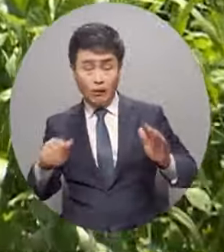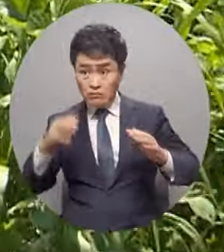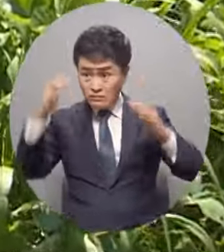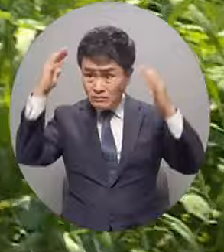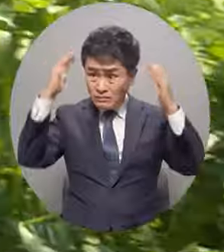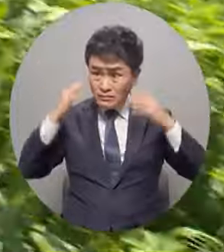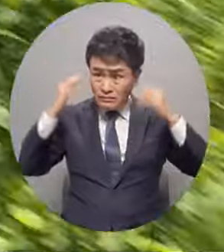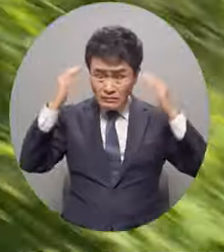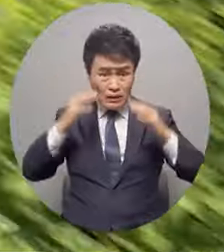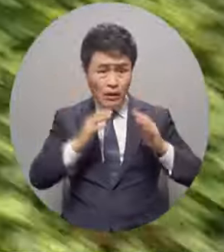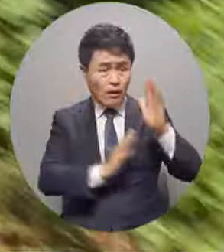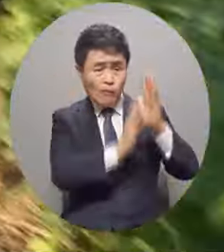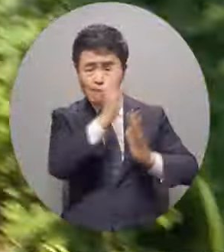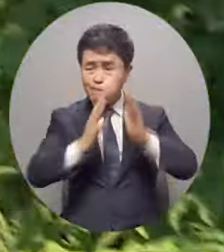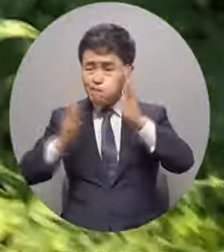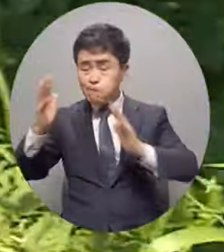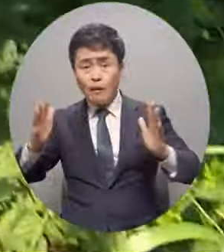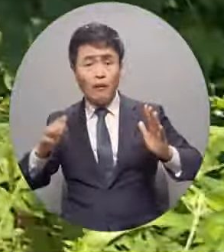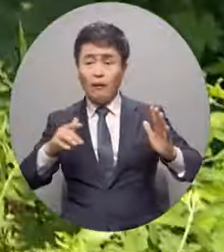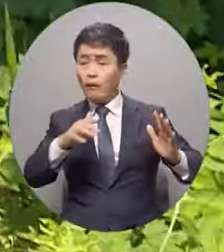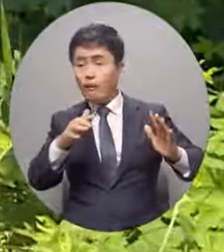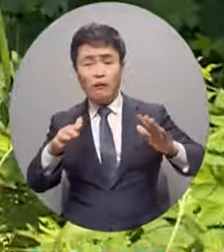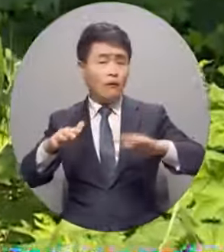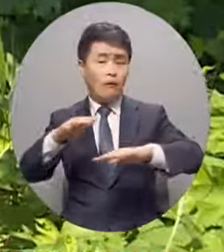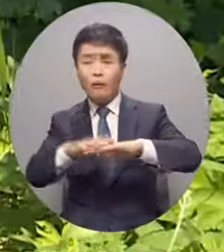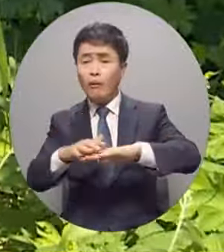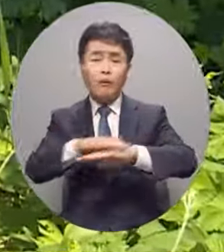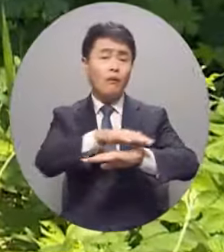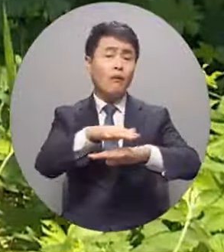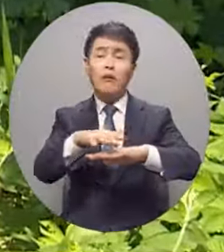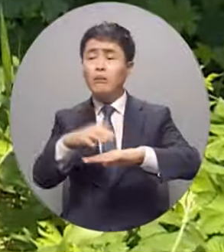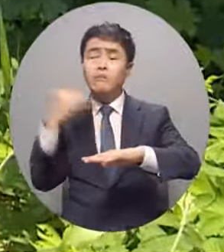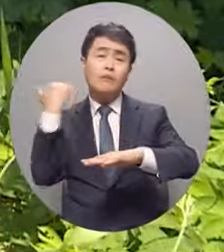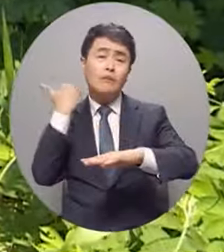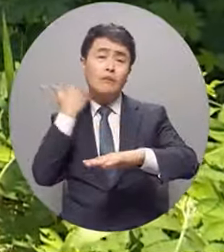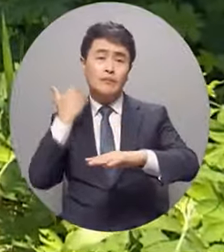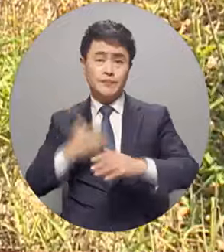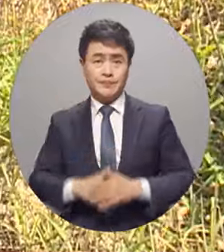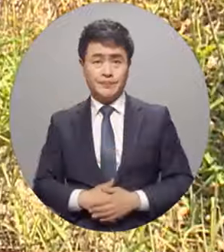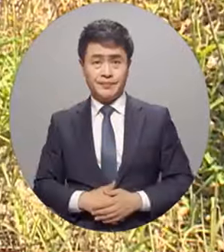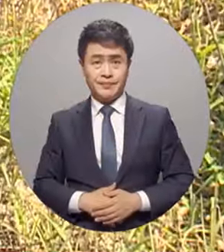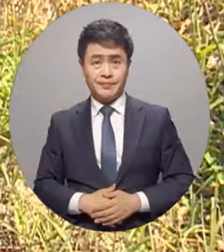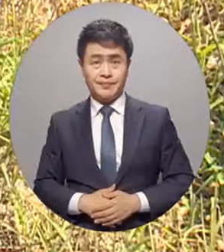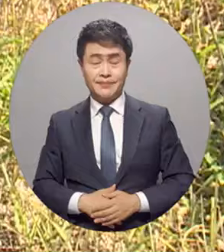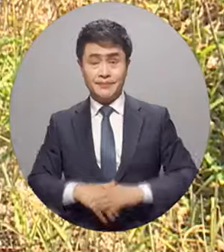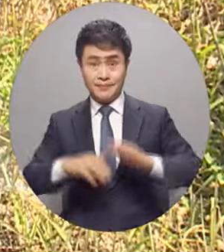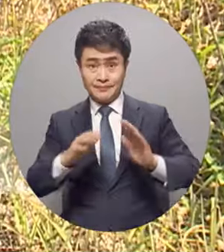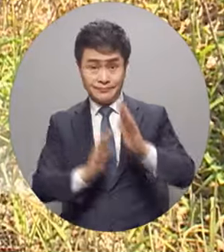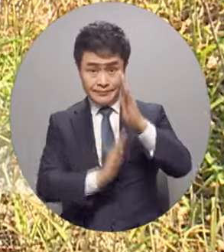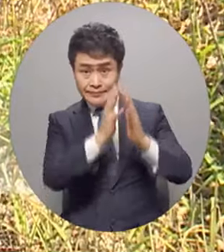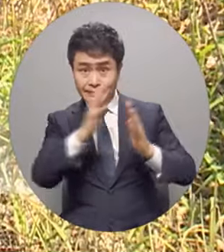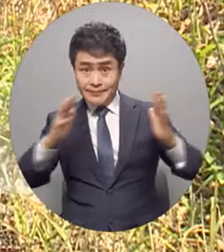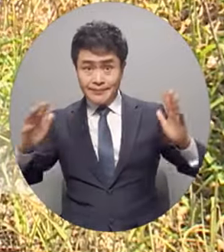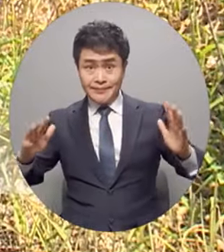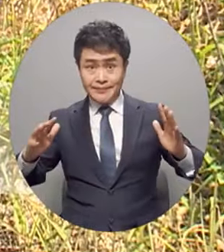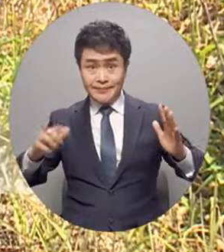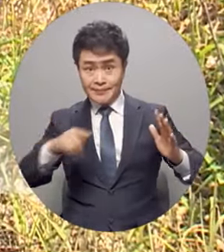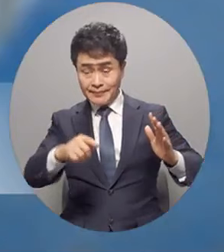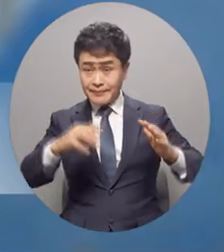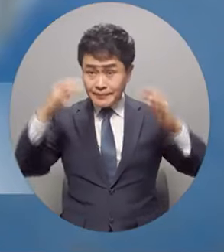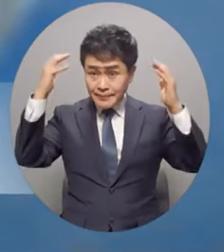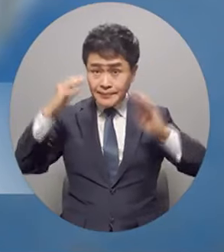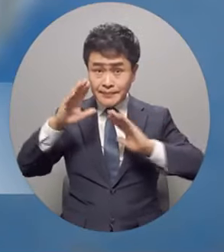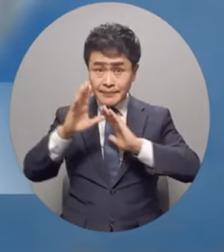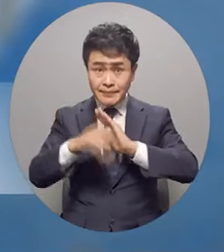여름철풀이 우거져 있는데요. 어디가 비탈면인지 알아보기도 쉽지 않습니다. 풀이 무성하게 자라있는 한